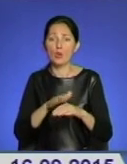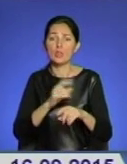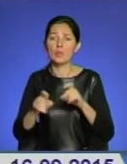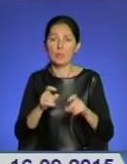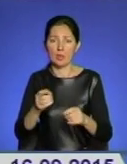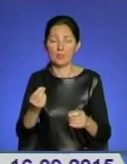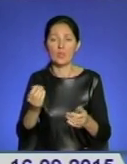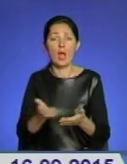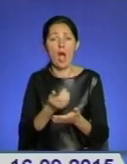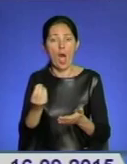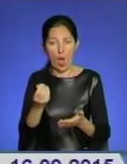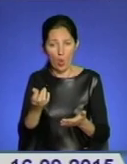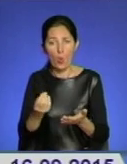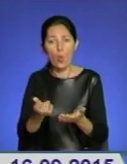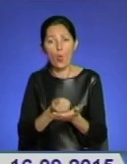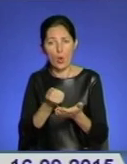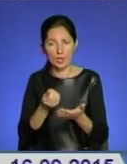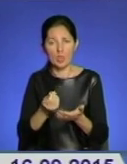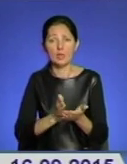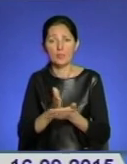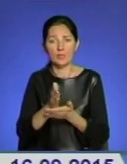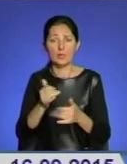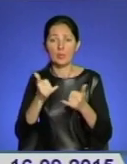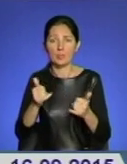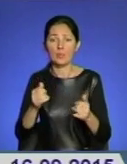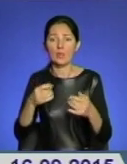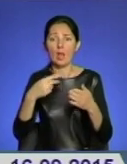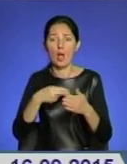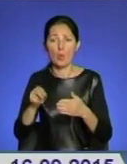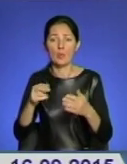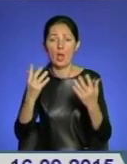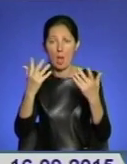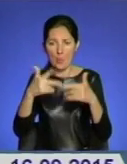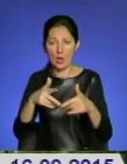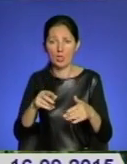кошти спрямують на придбання апарату для безкоштовного обстеження хворих на епілепсію дітей.